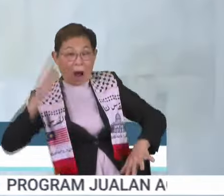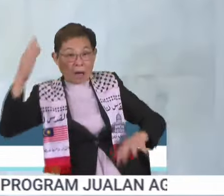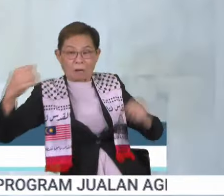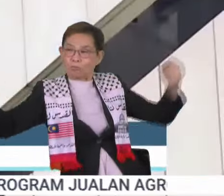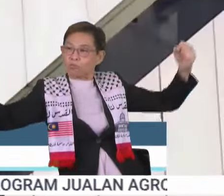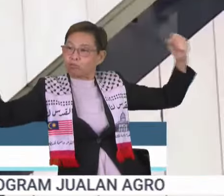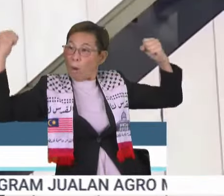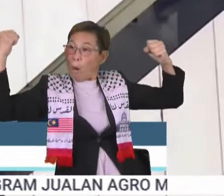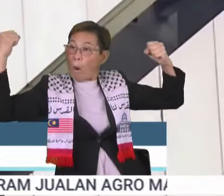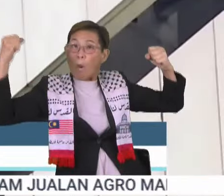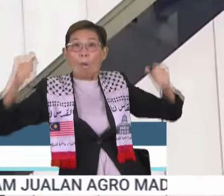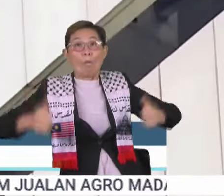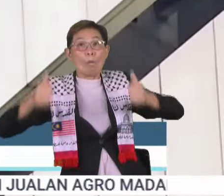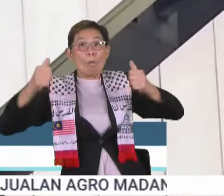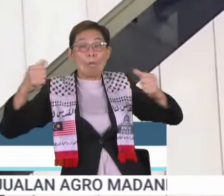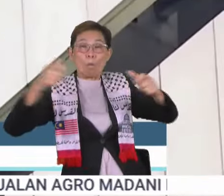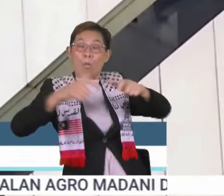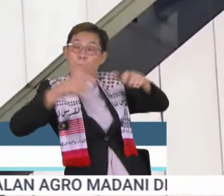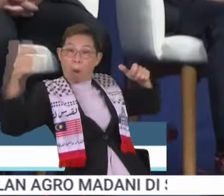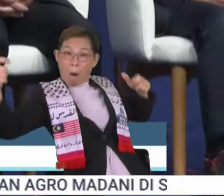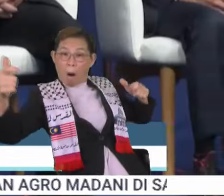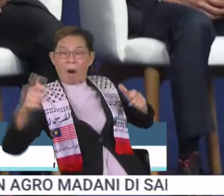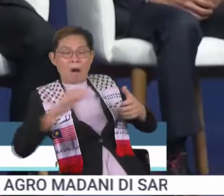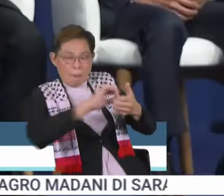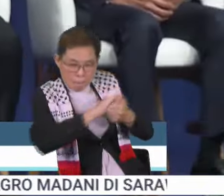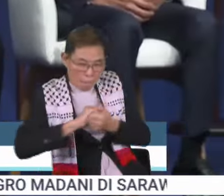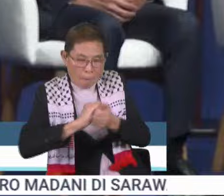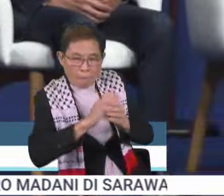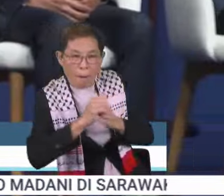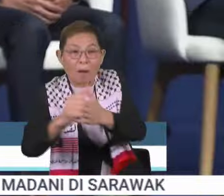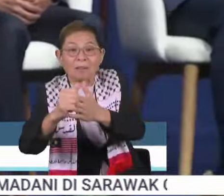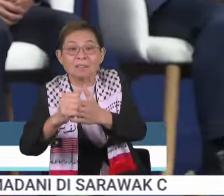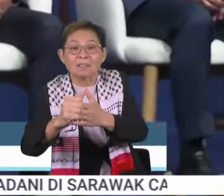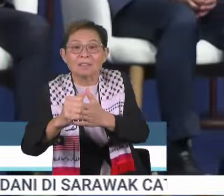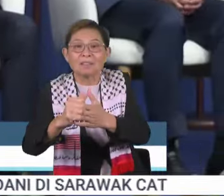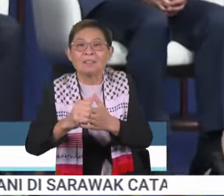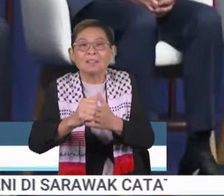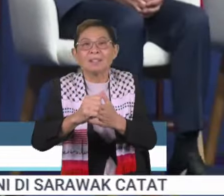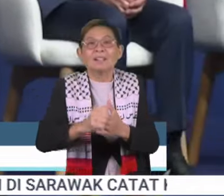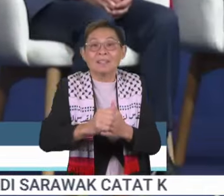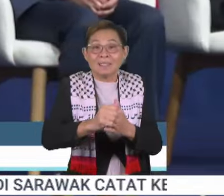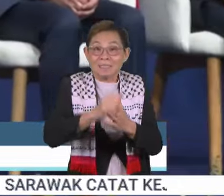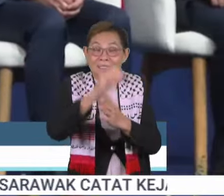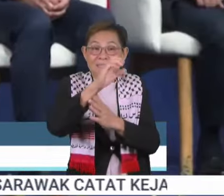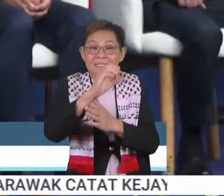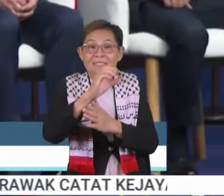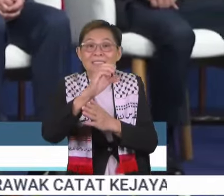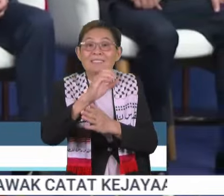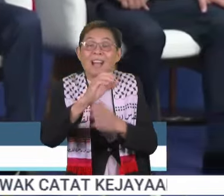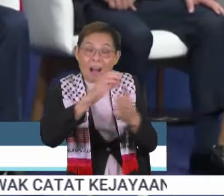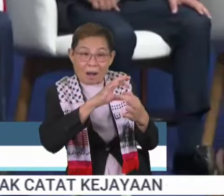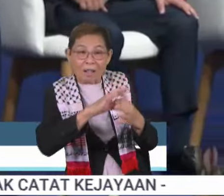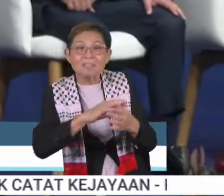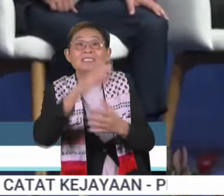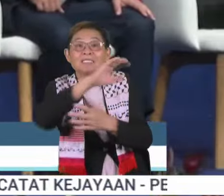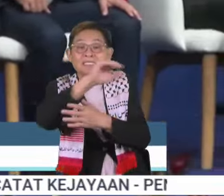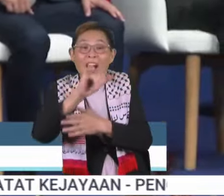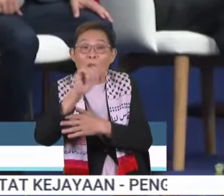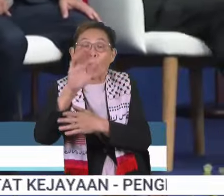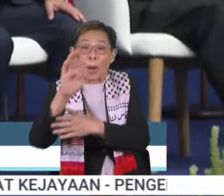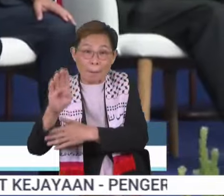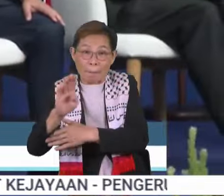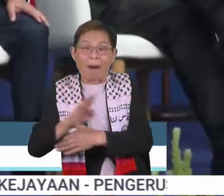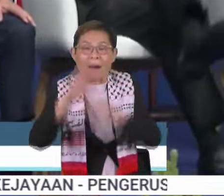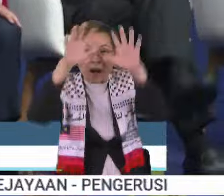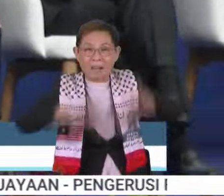kuasa besar menerusi kesepakatan dipacu inisiatif koridor jalur lebar ASEAN. Kejayaan menjadikan ASEAN berdiri